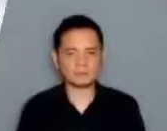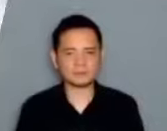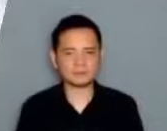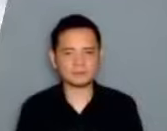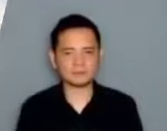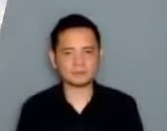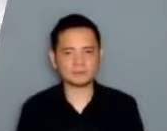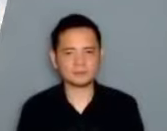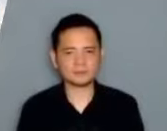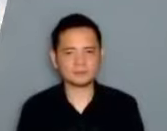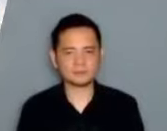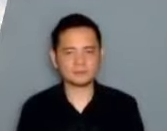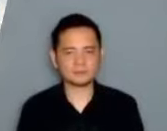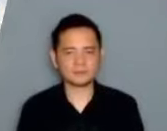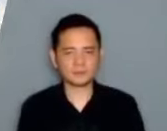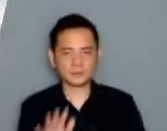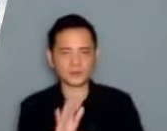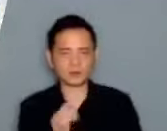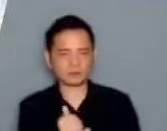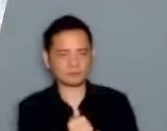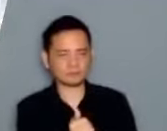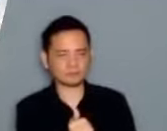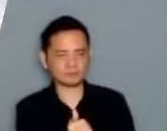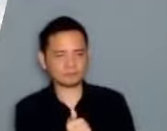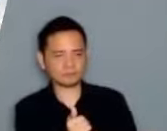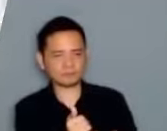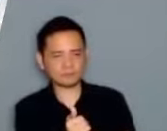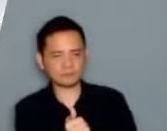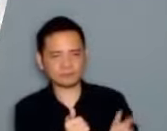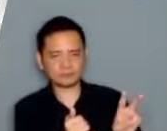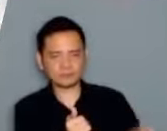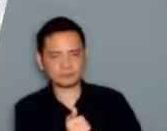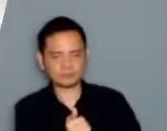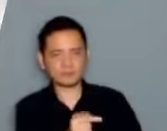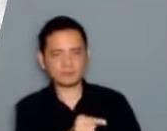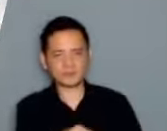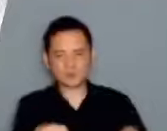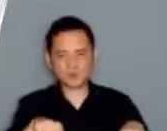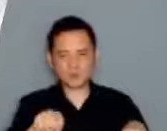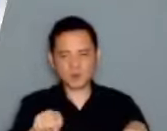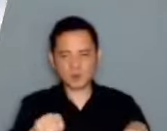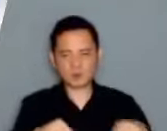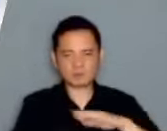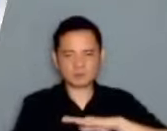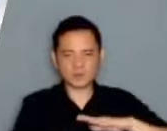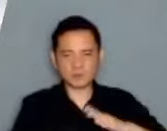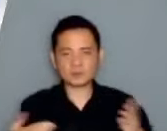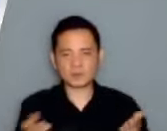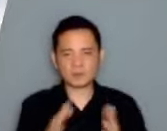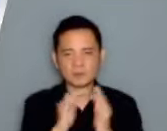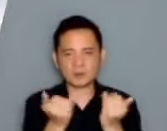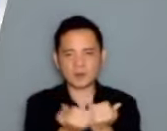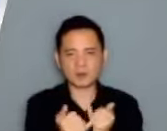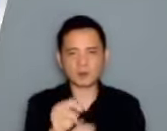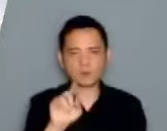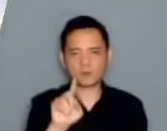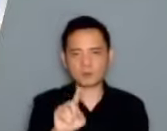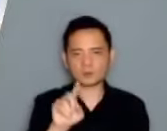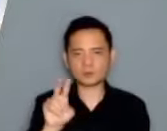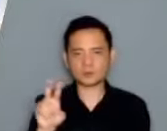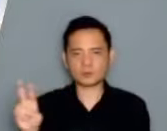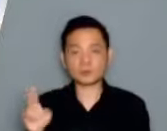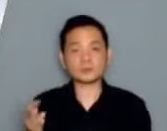Huli ka ang pagnanakaw ng lalaking ito sa motorsiklo ng kapitbahay niya sa barangay 122 sa Maynila. Yung susi po, hindi